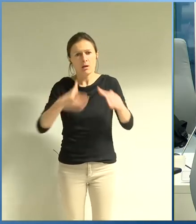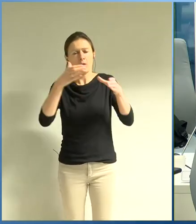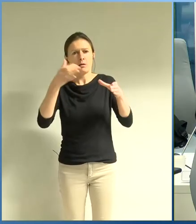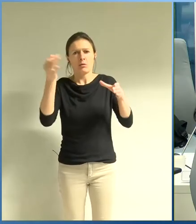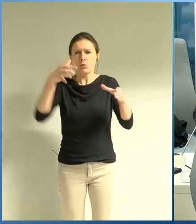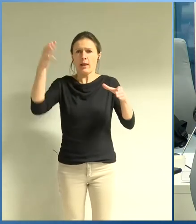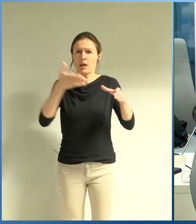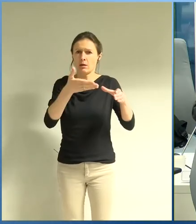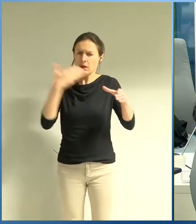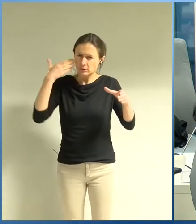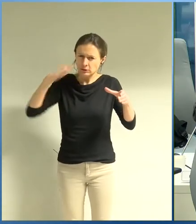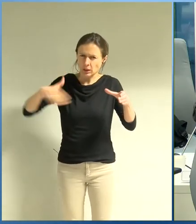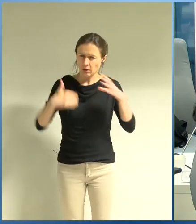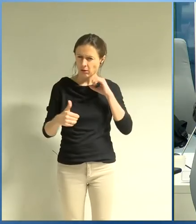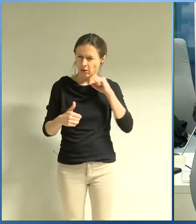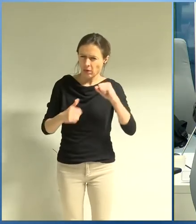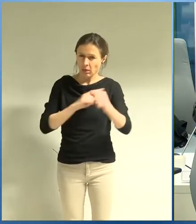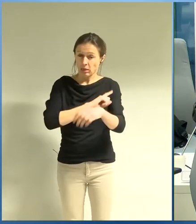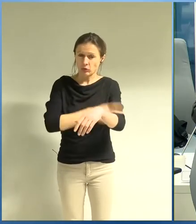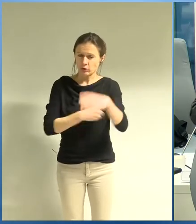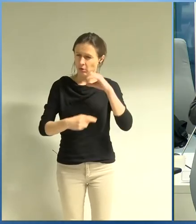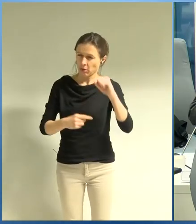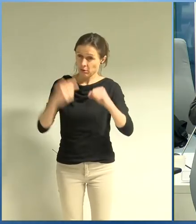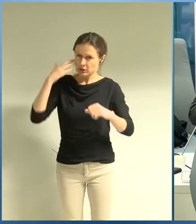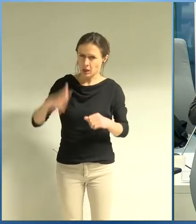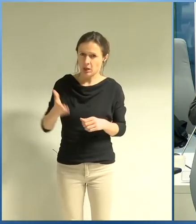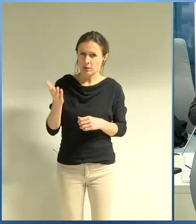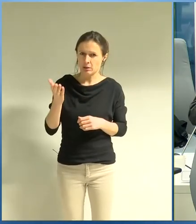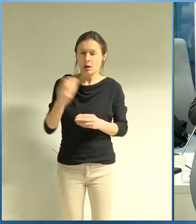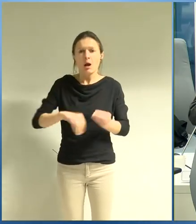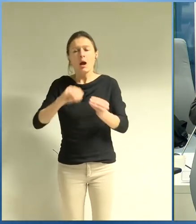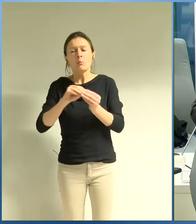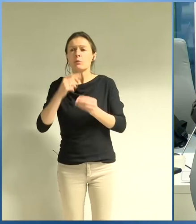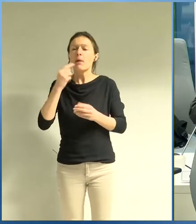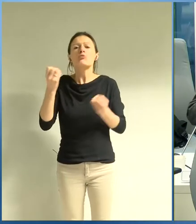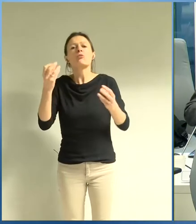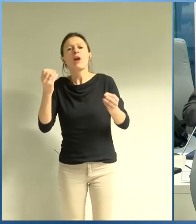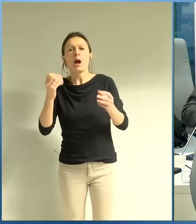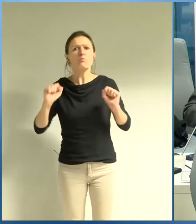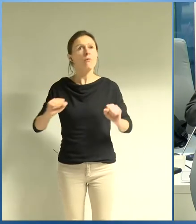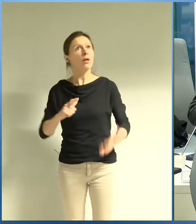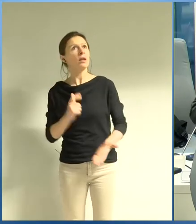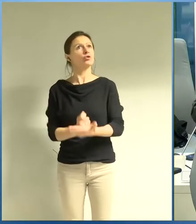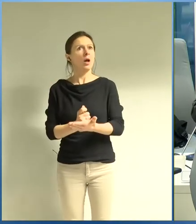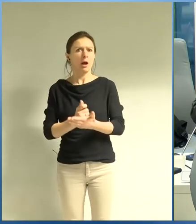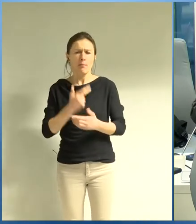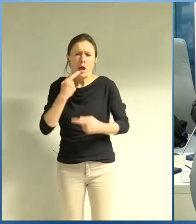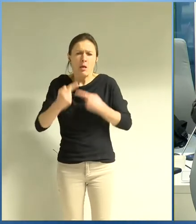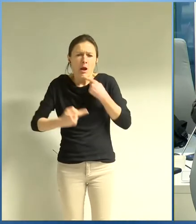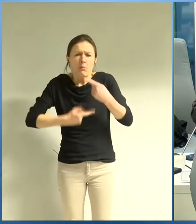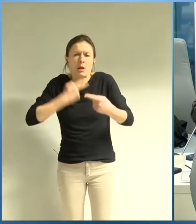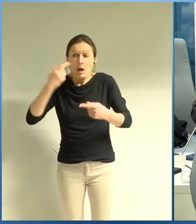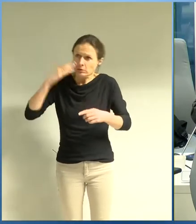qui très important et puis ces questions de pouvoir d'achat que vous évoquez si souvent et combien c'est important mais